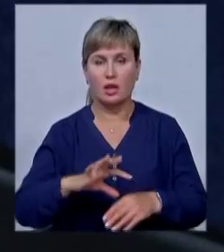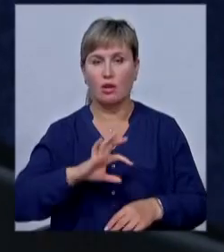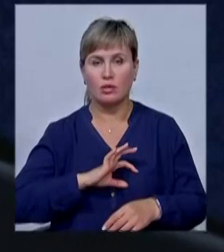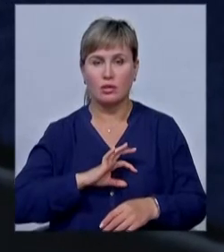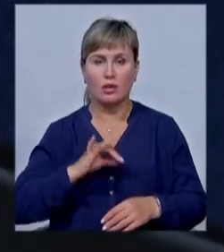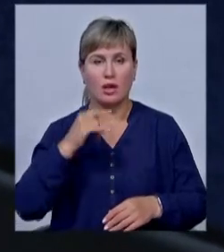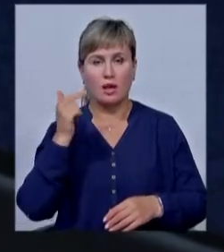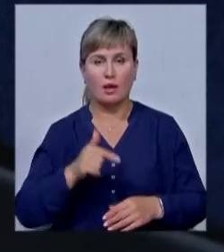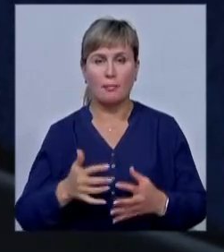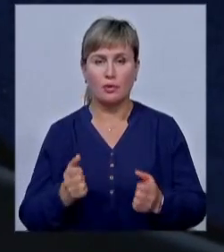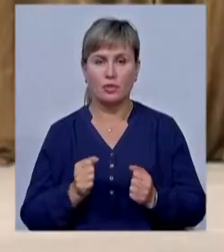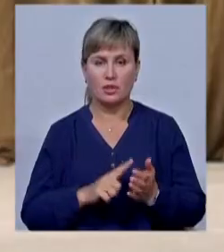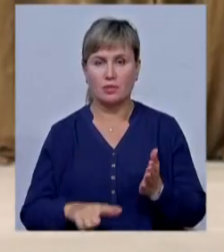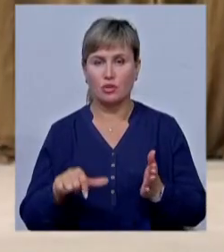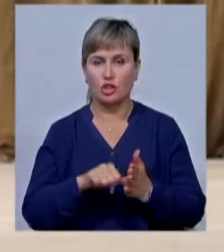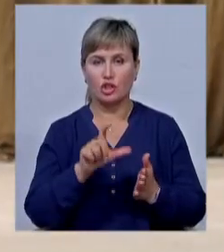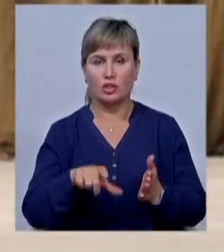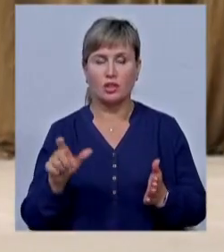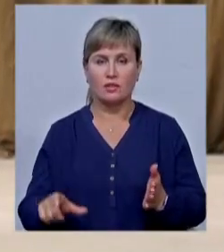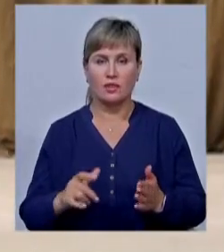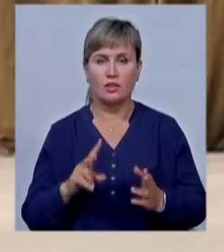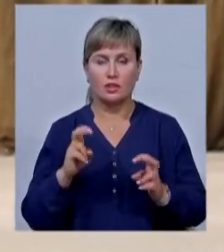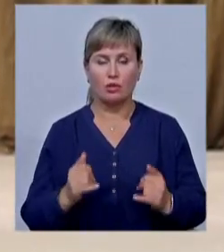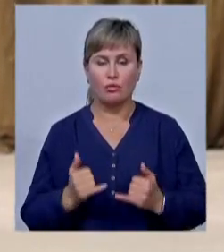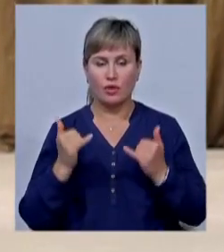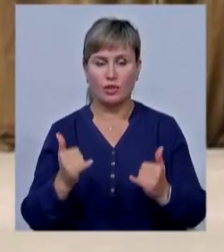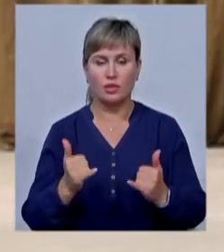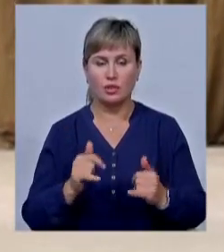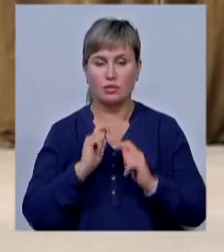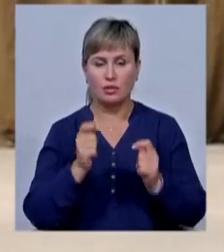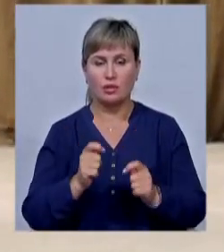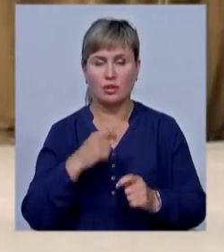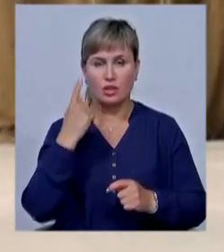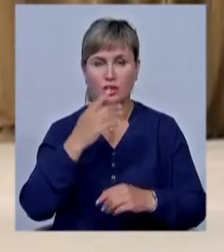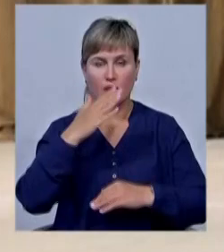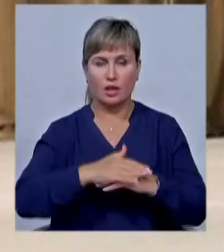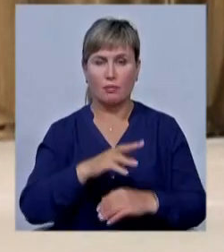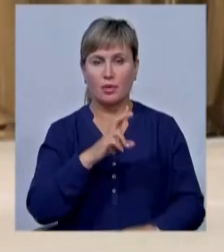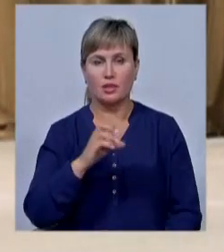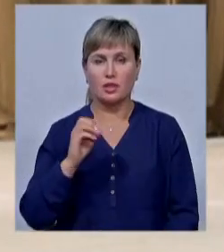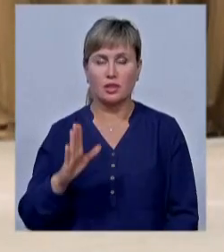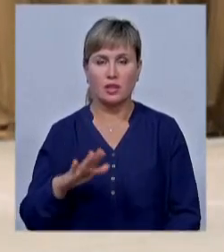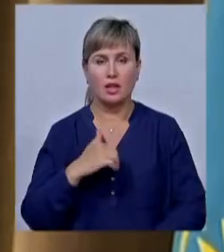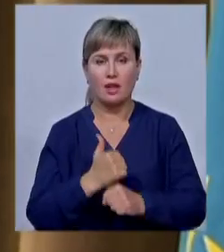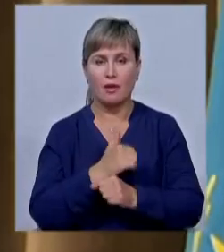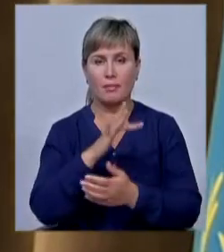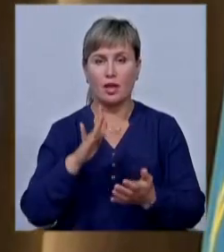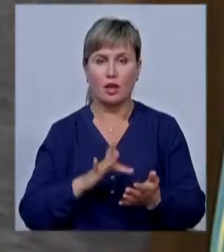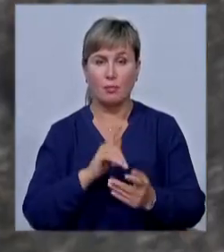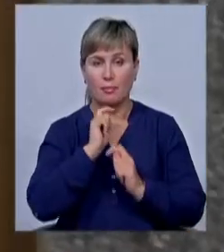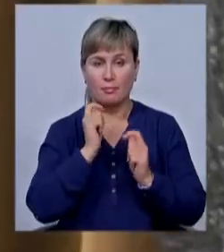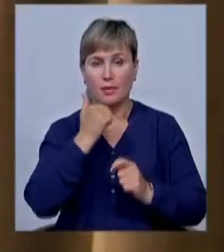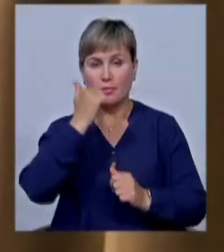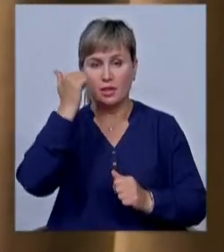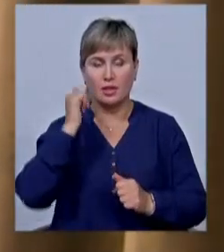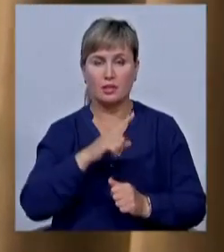и грамоты получили 76 человек. Знак уважения награды им вручил лично аким Бахытжан Сагынтаев. Глава мегаполиса поблагодарил